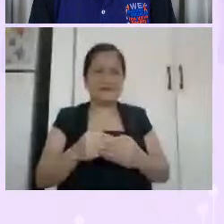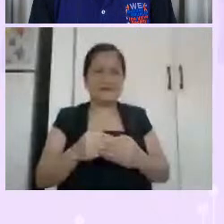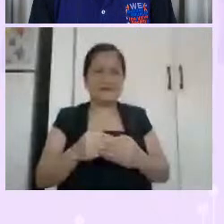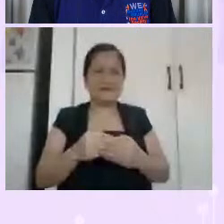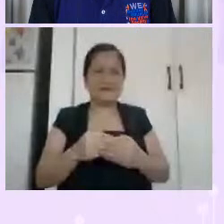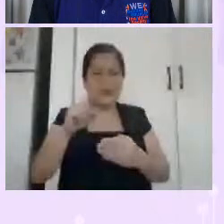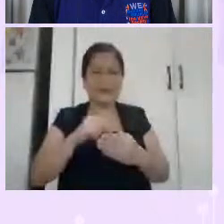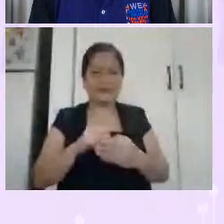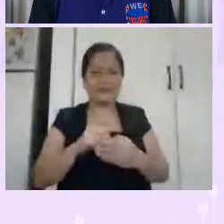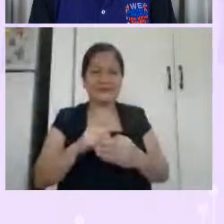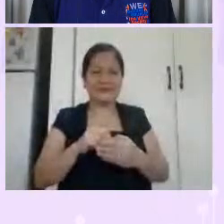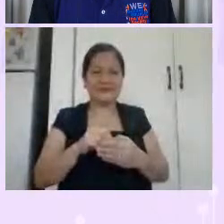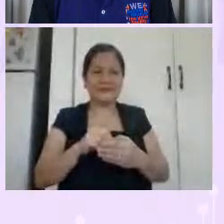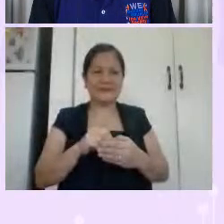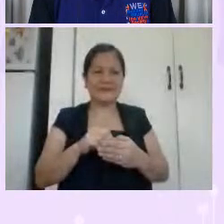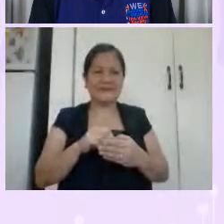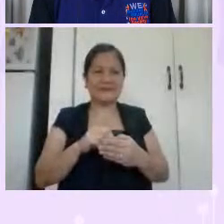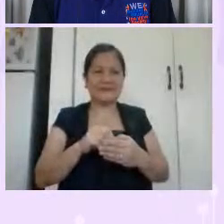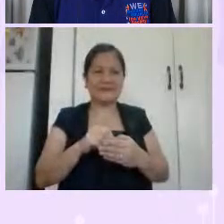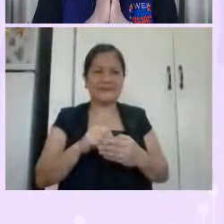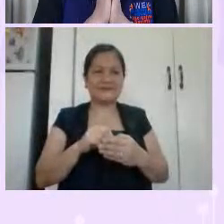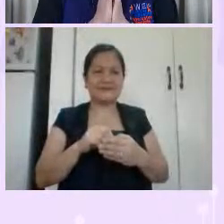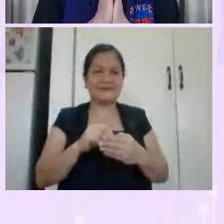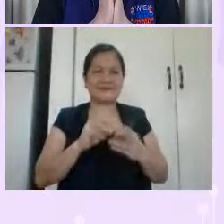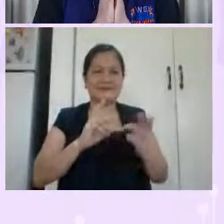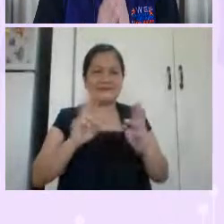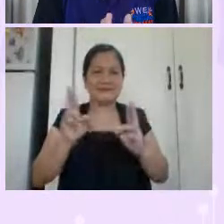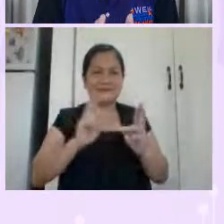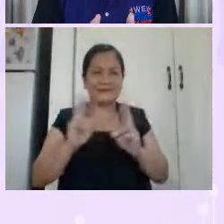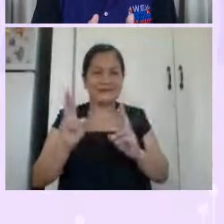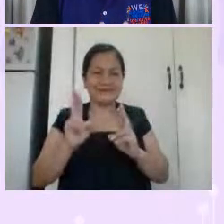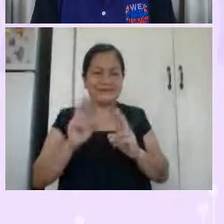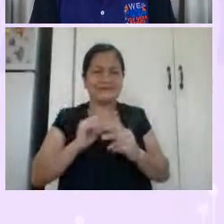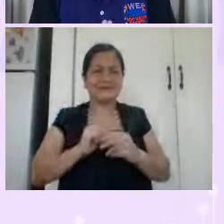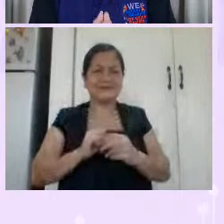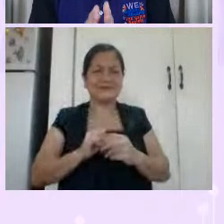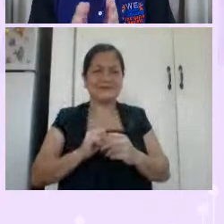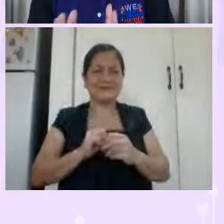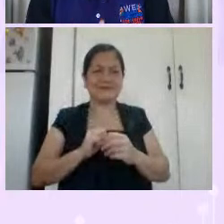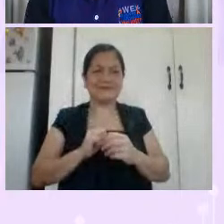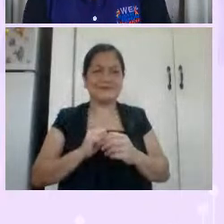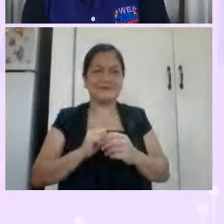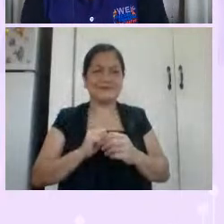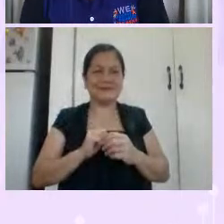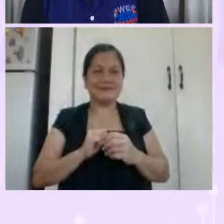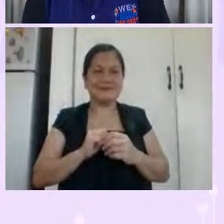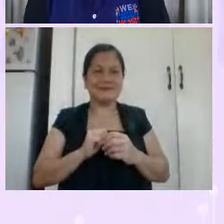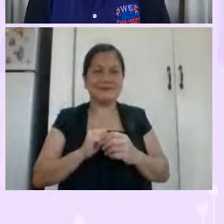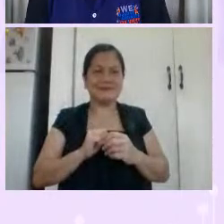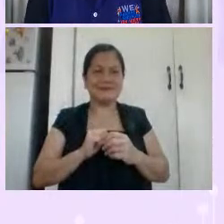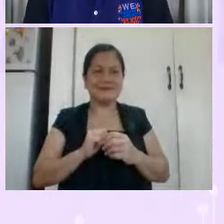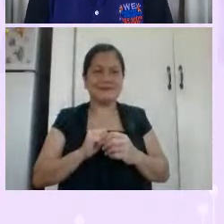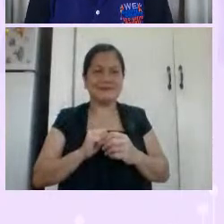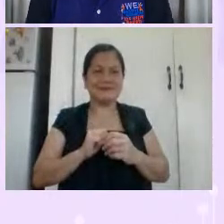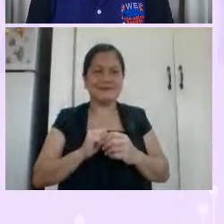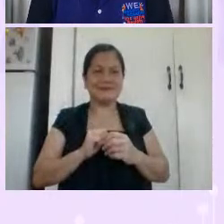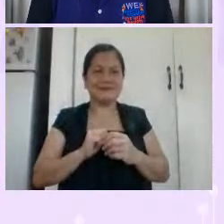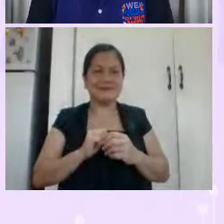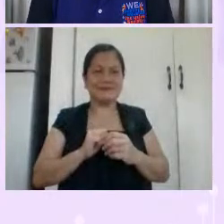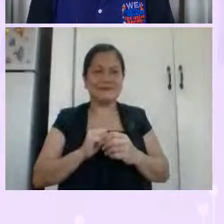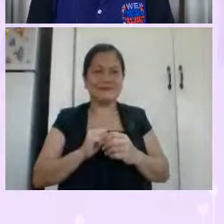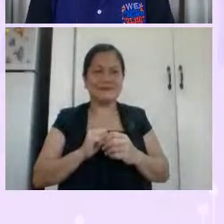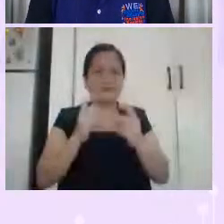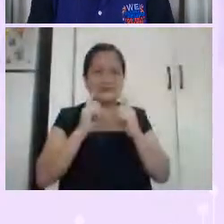Ayan. Tama po, may nakikita po tayong parang mga nag-uusap na chats and then may nakikita po tayo na